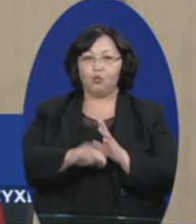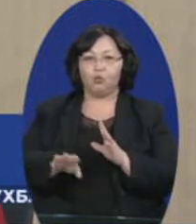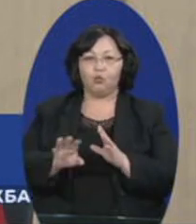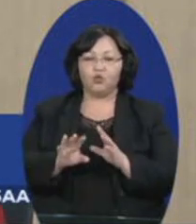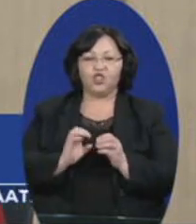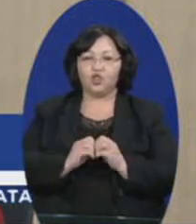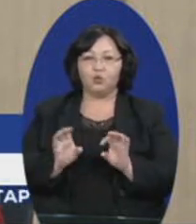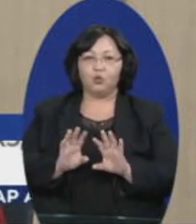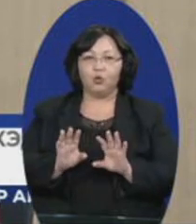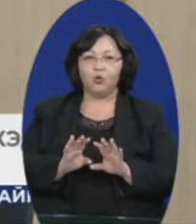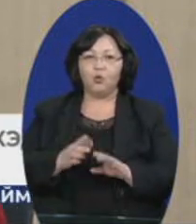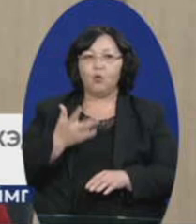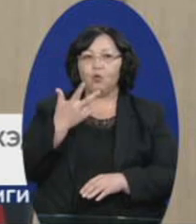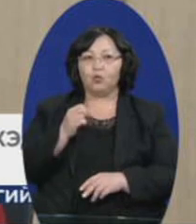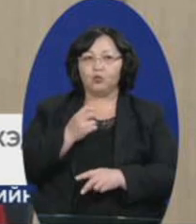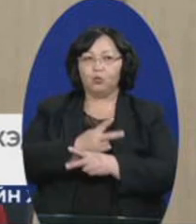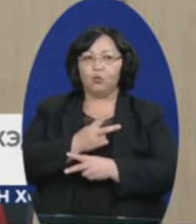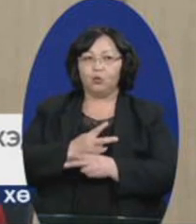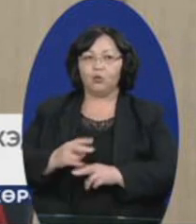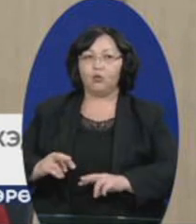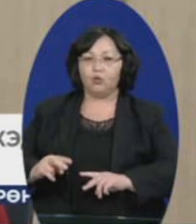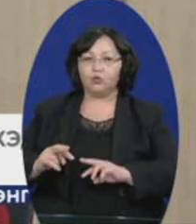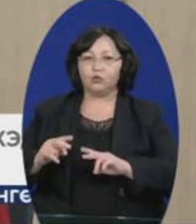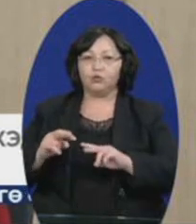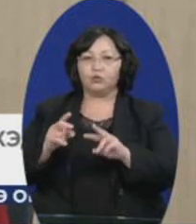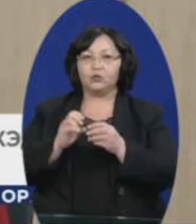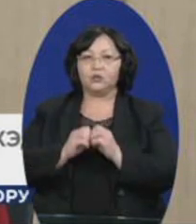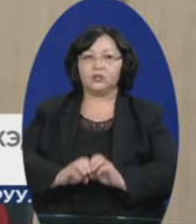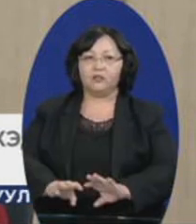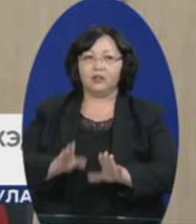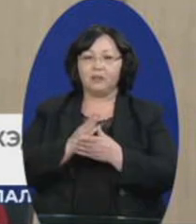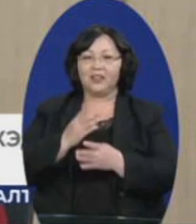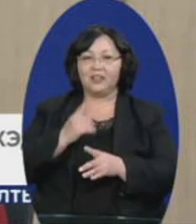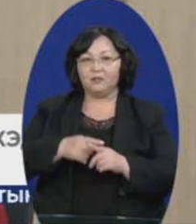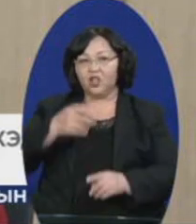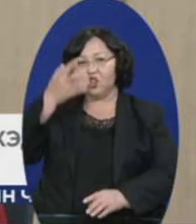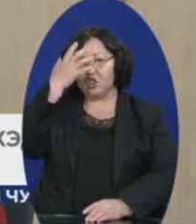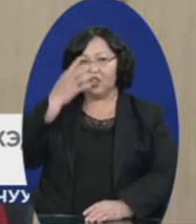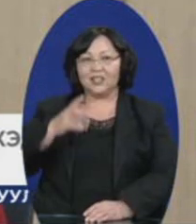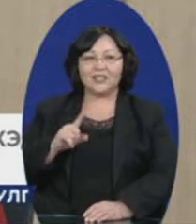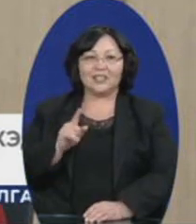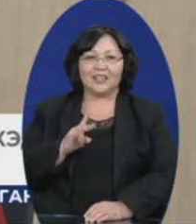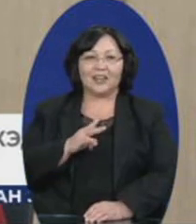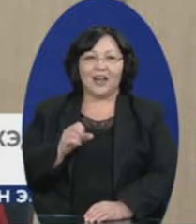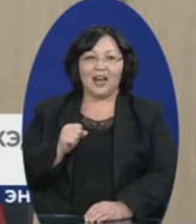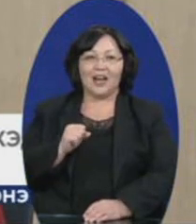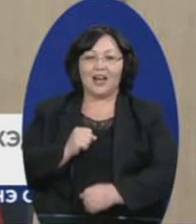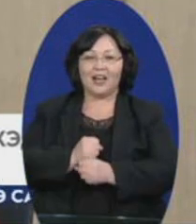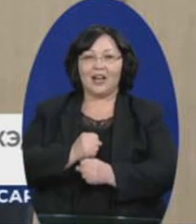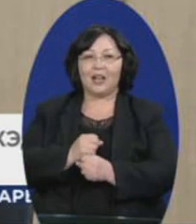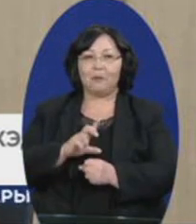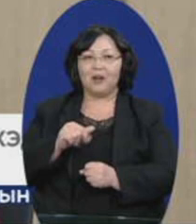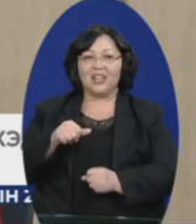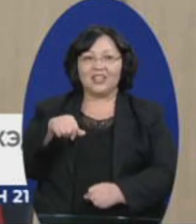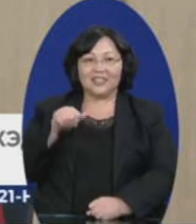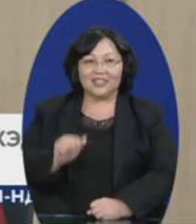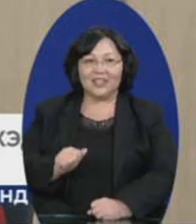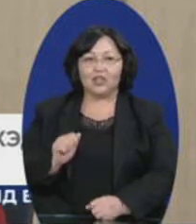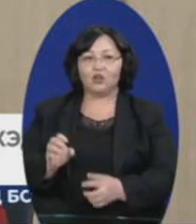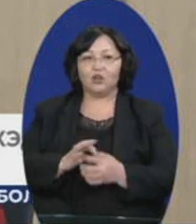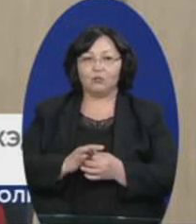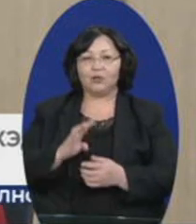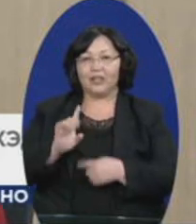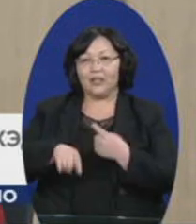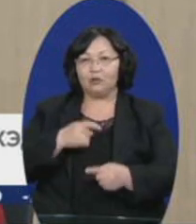хуулиа өөрчлөлтүүдийг зохицуултуудыг хийгээл яваад байна. За дээрээс нь төрийн захааны албаны энэ тогтолцоог цалингийн тогтолцоог илүү их